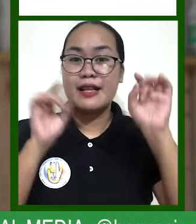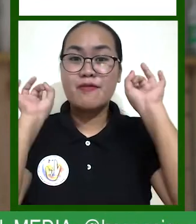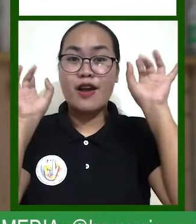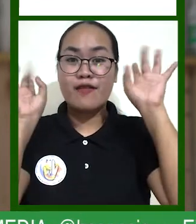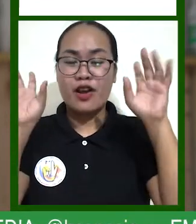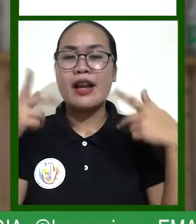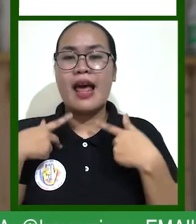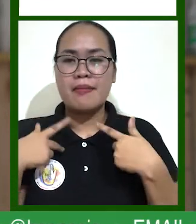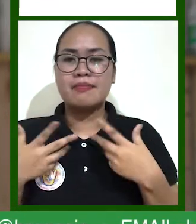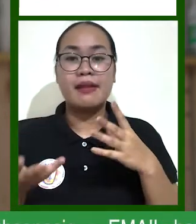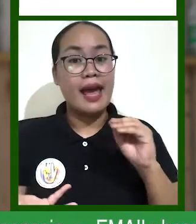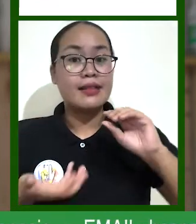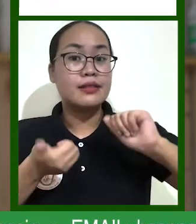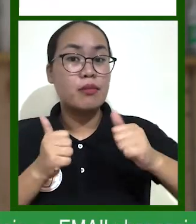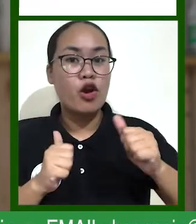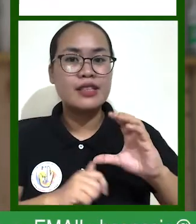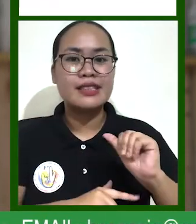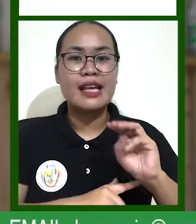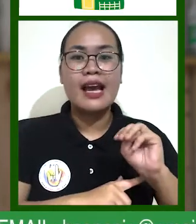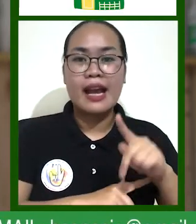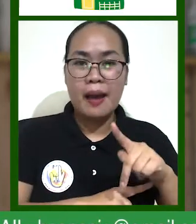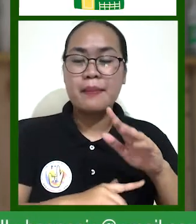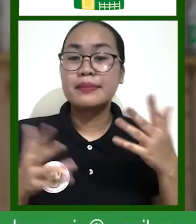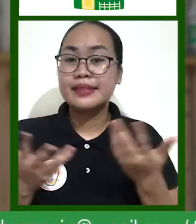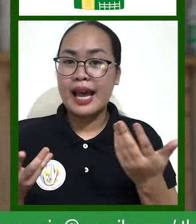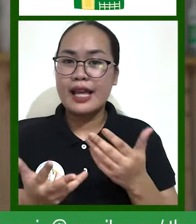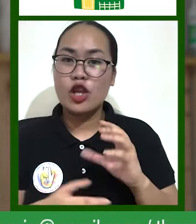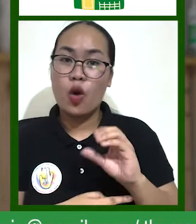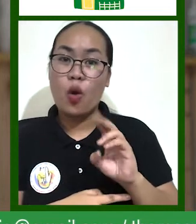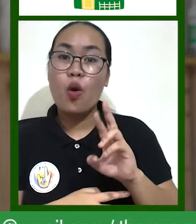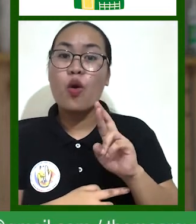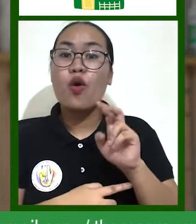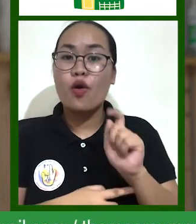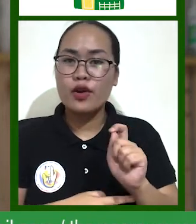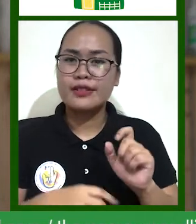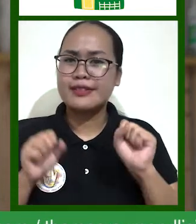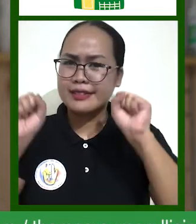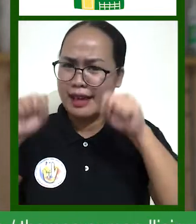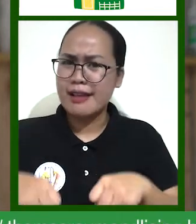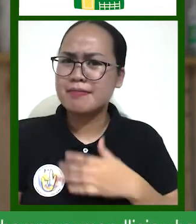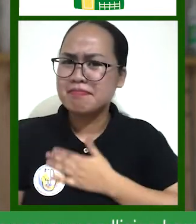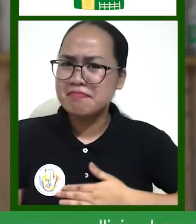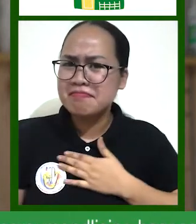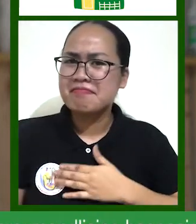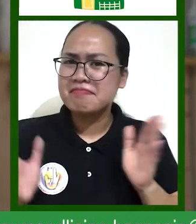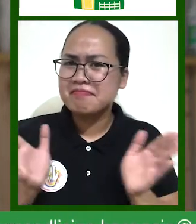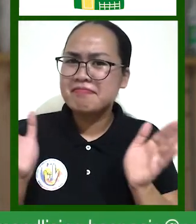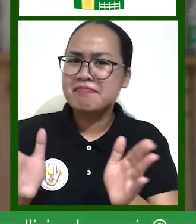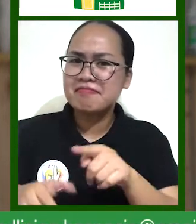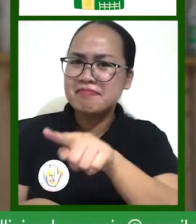camp sa ating multipurpose court din natin ginagawa, no. So again, inaanyayahan po namin ang lahat, no. Sana